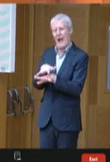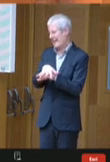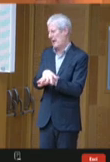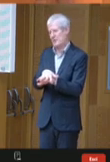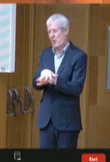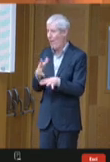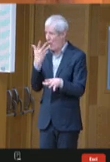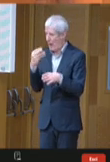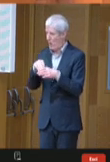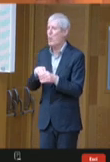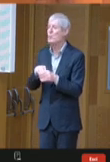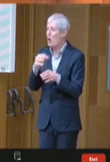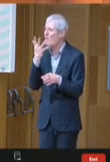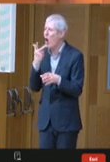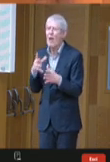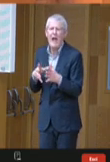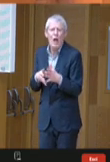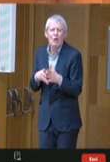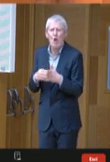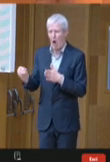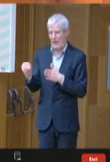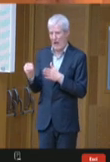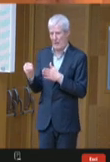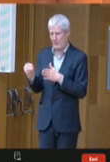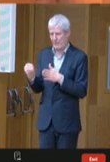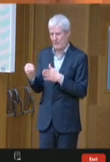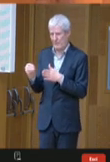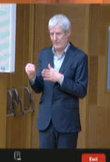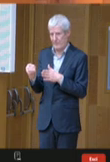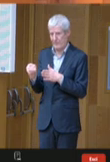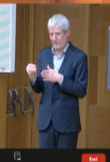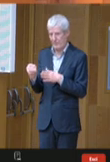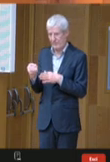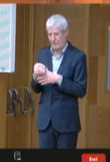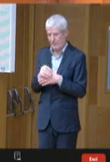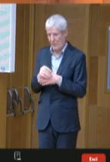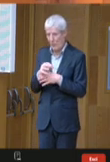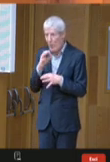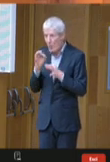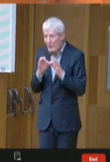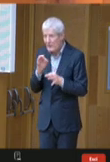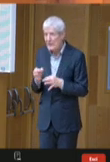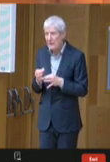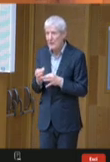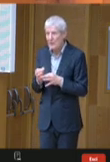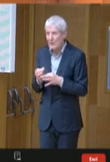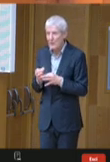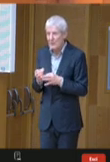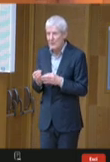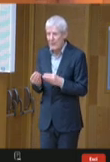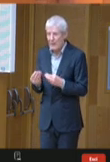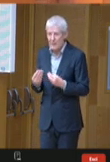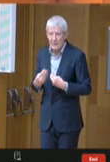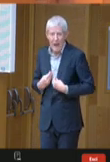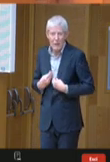raggiungere l'inclusione totale, e quindi avere la possibilità